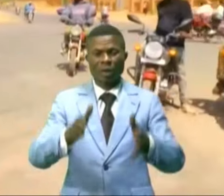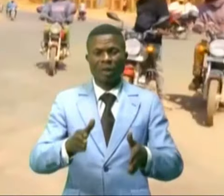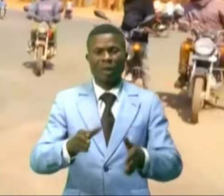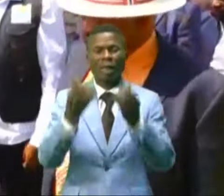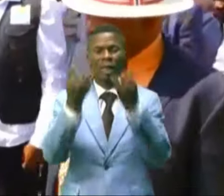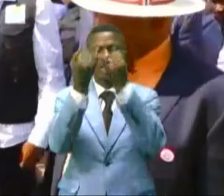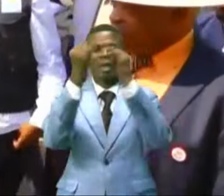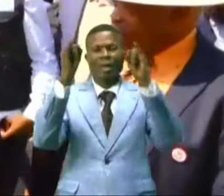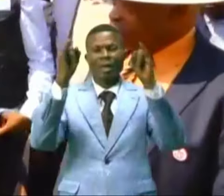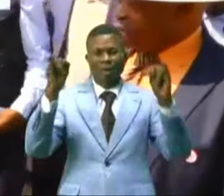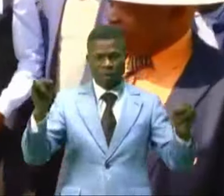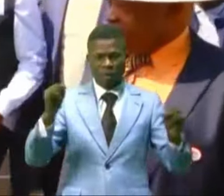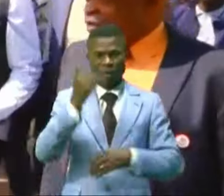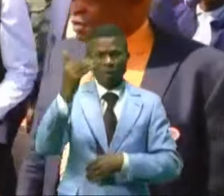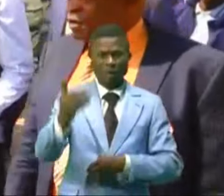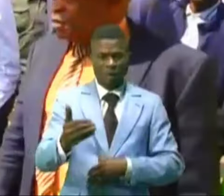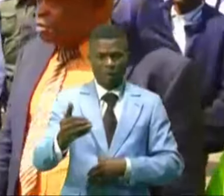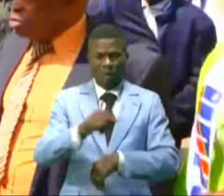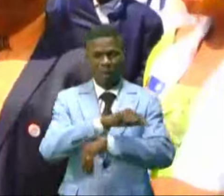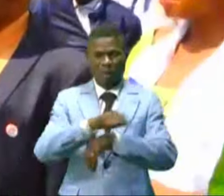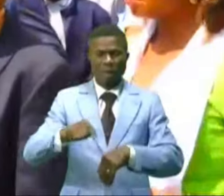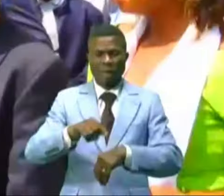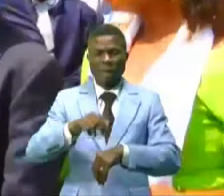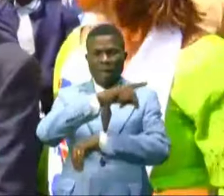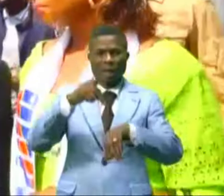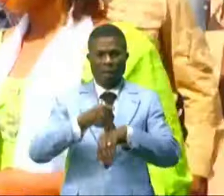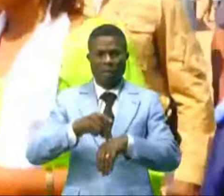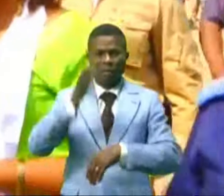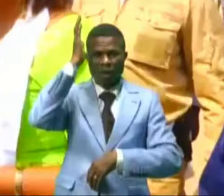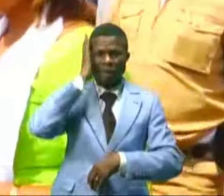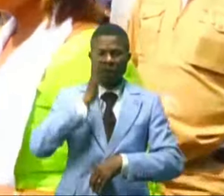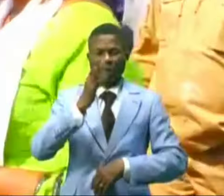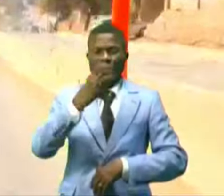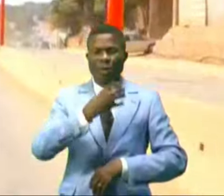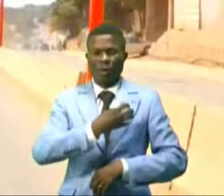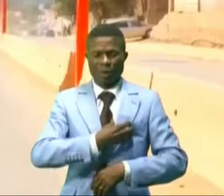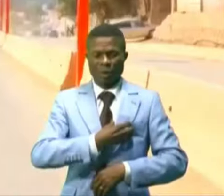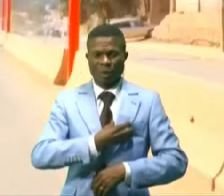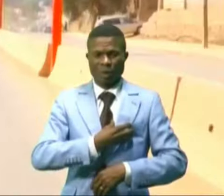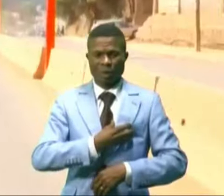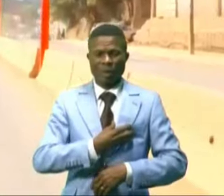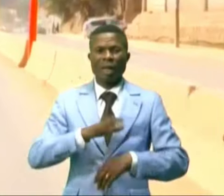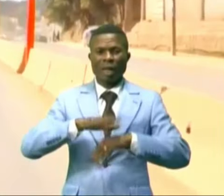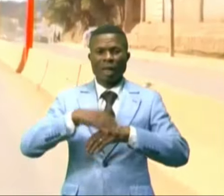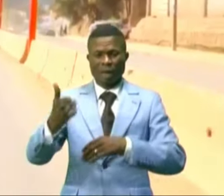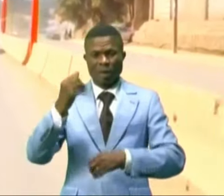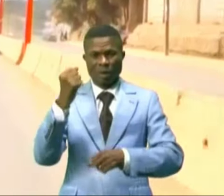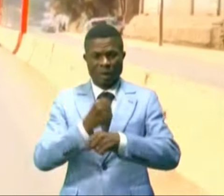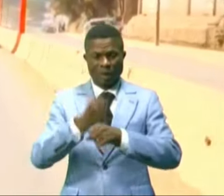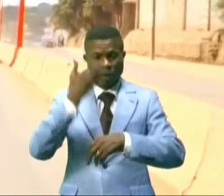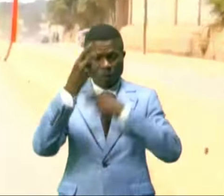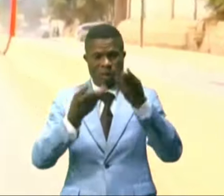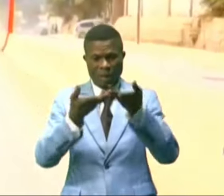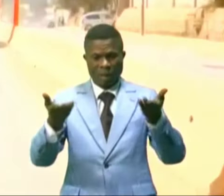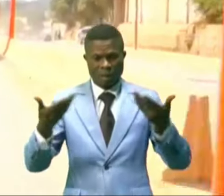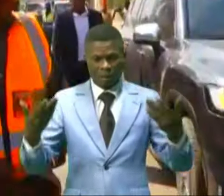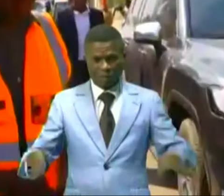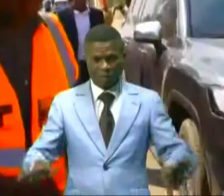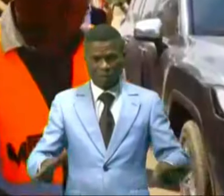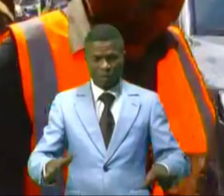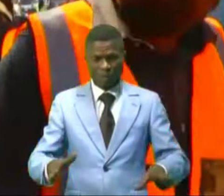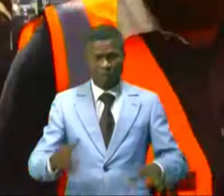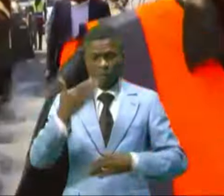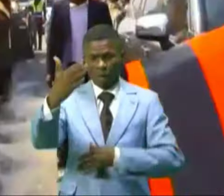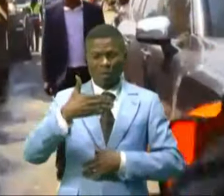l'Indépendance devant le parvis de la paroisse Sacré-Cœur. Enfin, le tour des chantiers s'est achevé sur la route Panda en phase